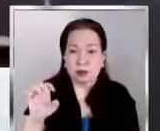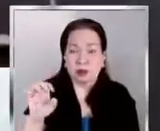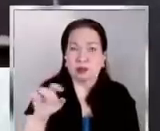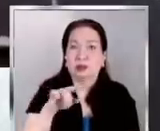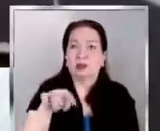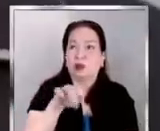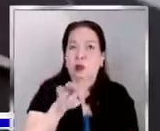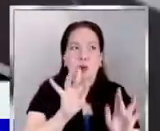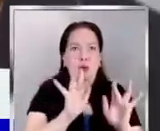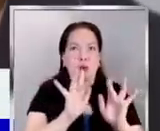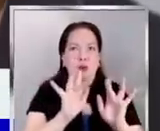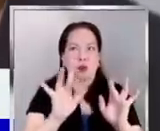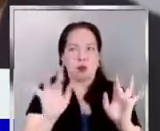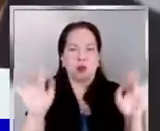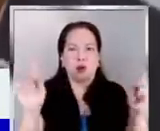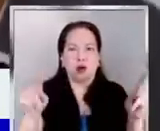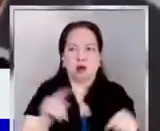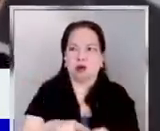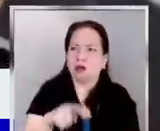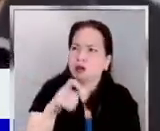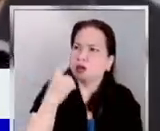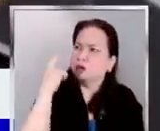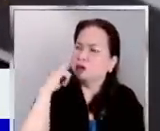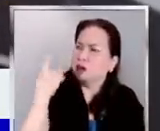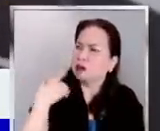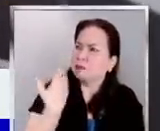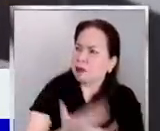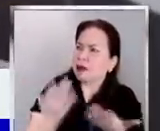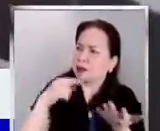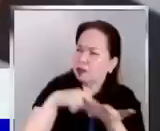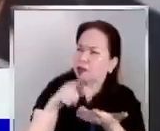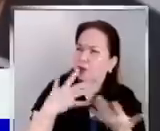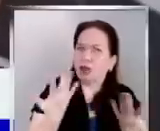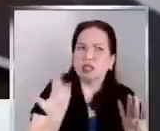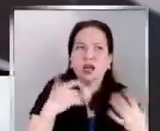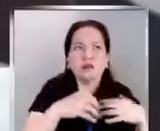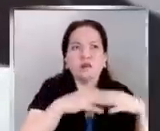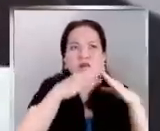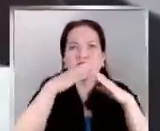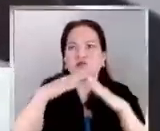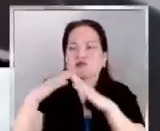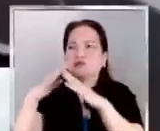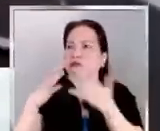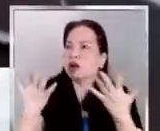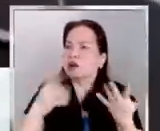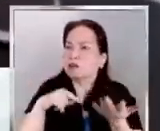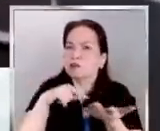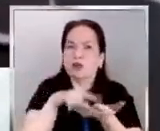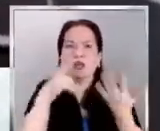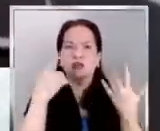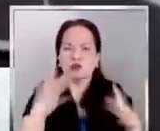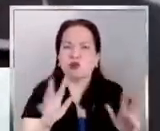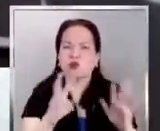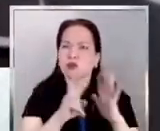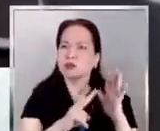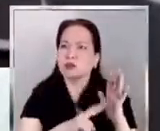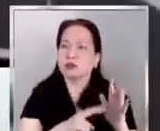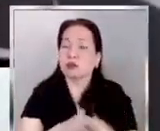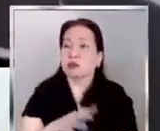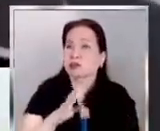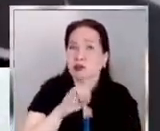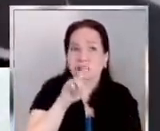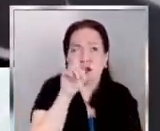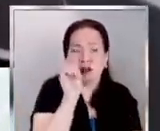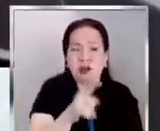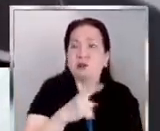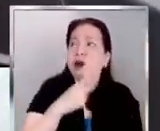kanila, bakit wala pa rin development doon sa subdivision na binayaran namin? Ang sabi naman po, tatapusin